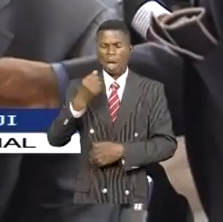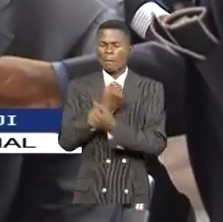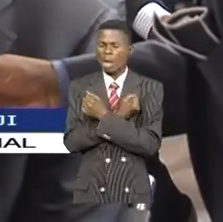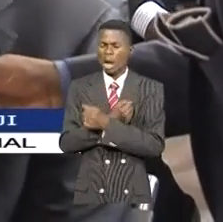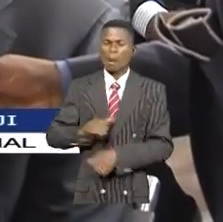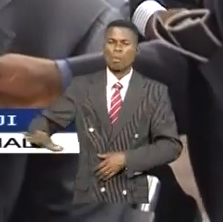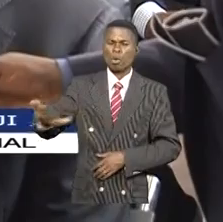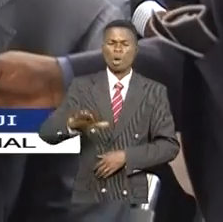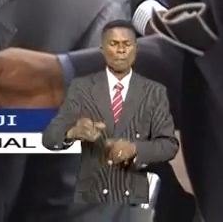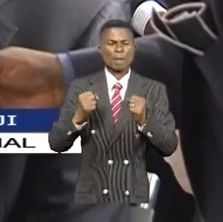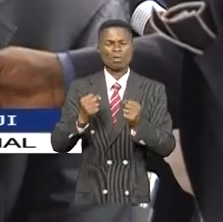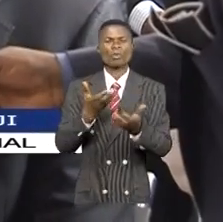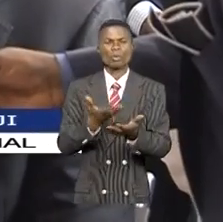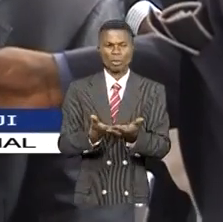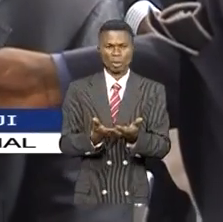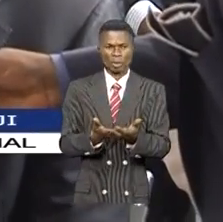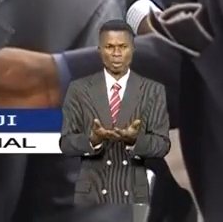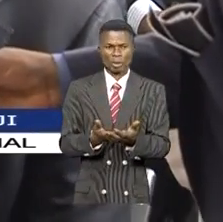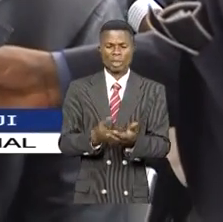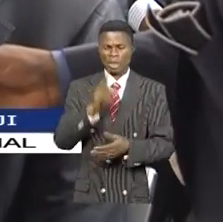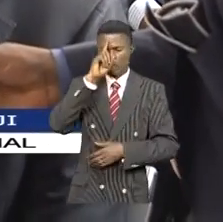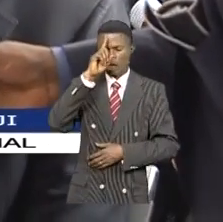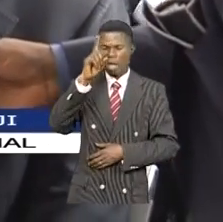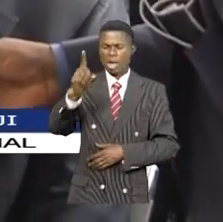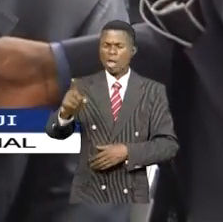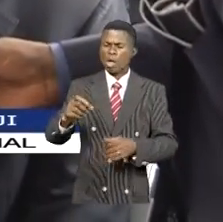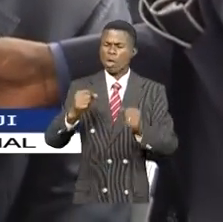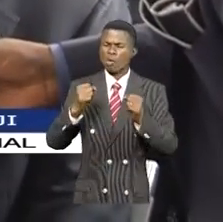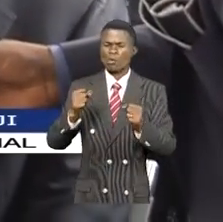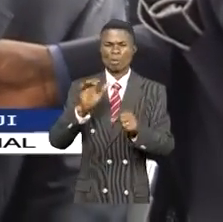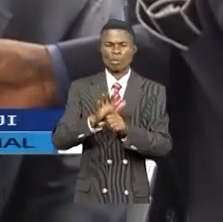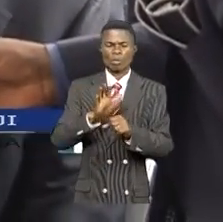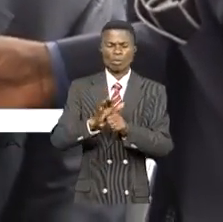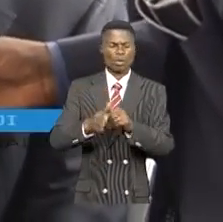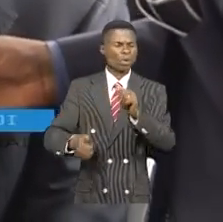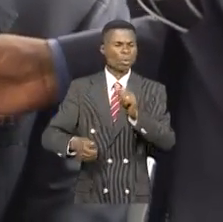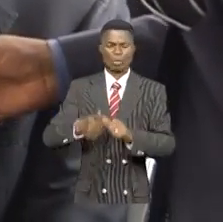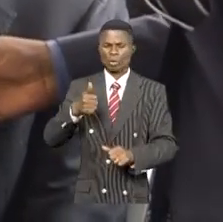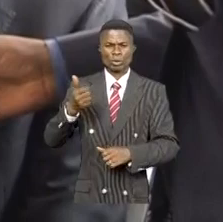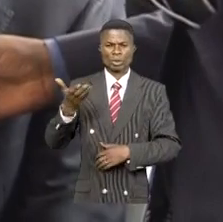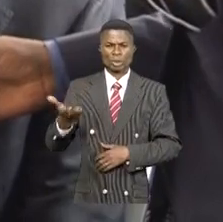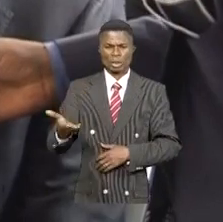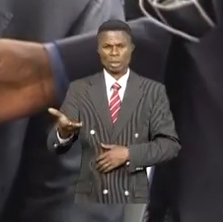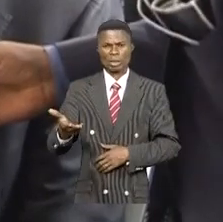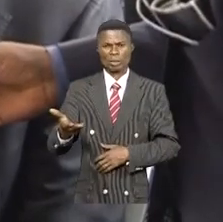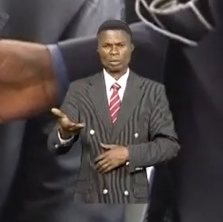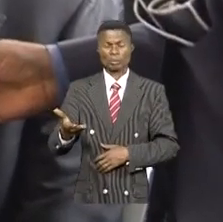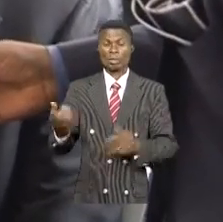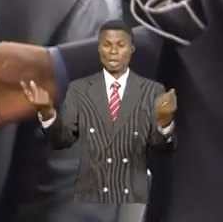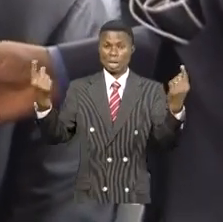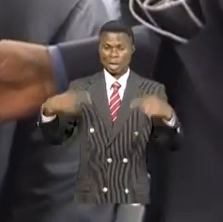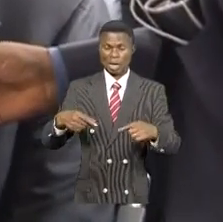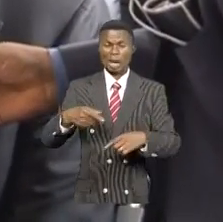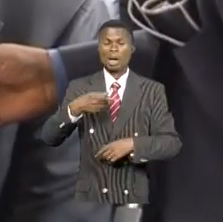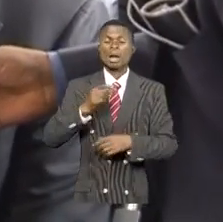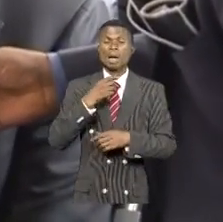avéré, d'une intelligence extrême à chaque fois qu'il